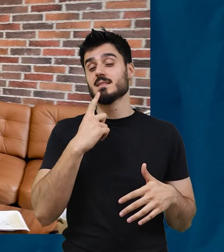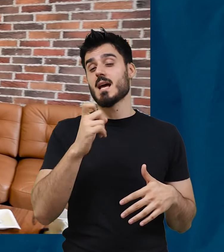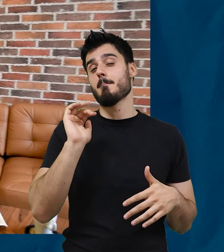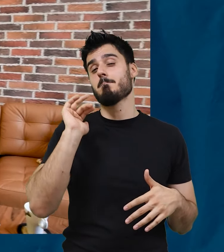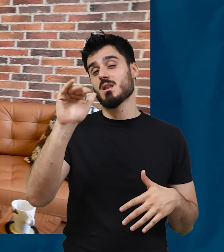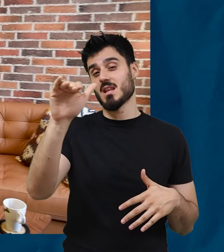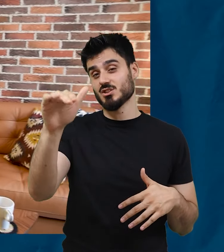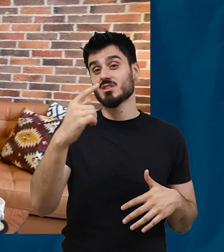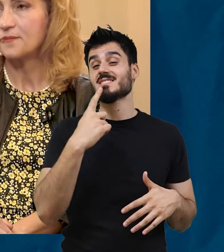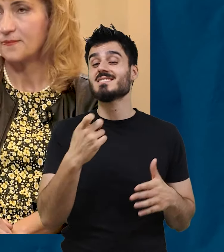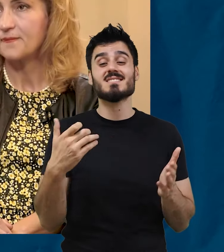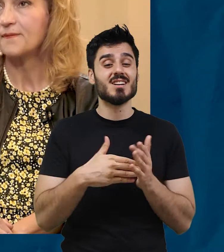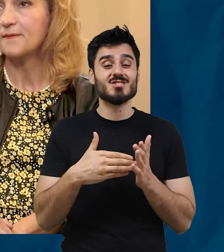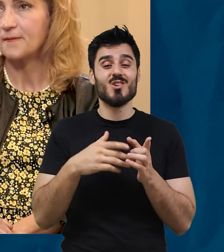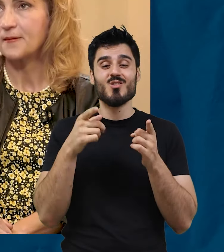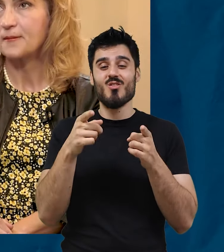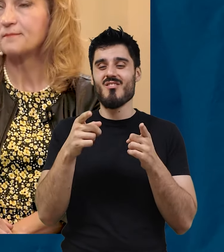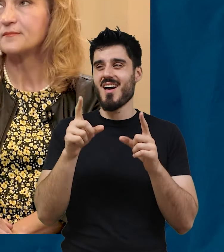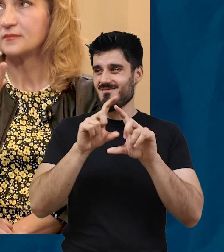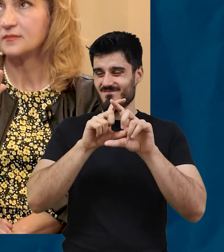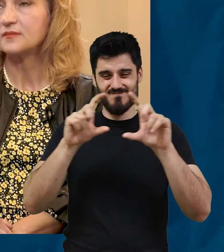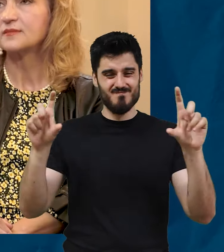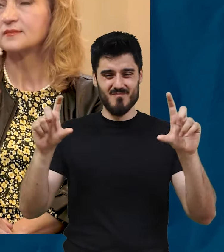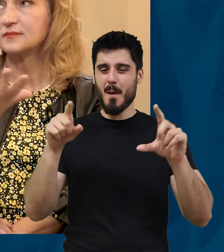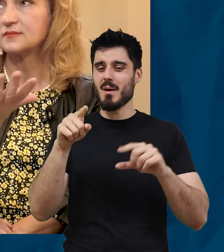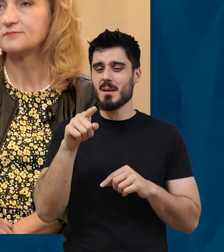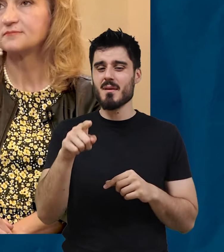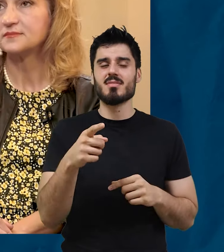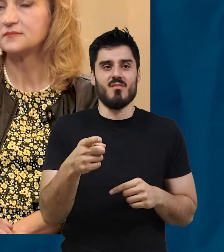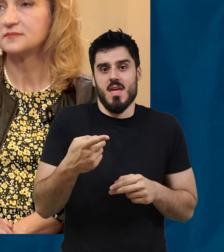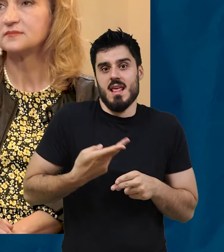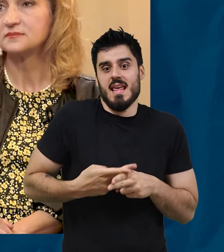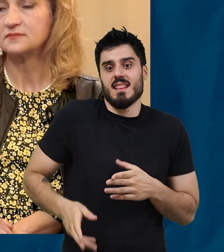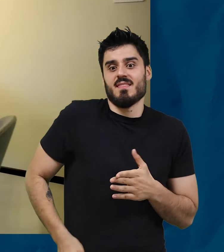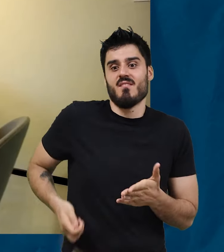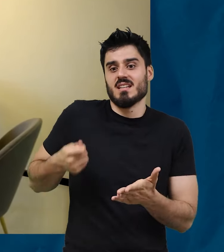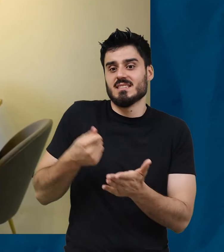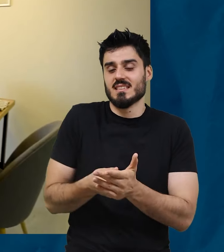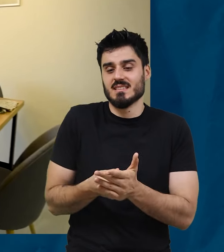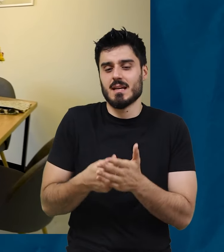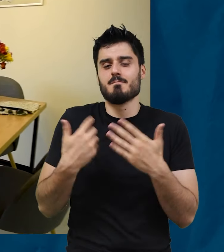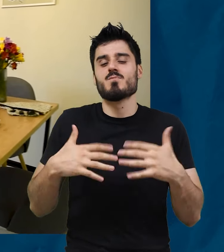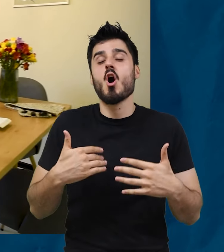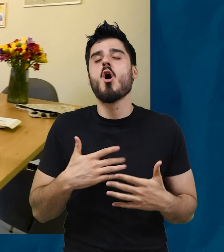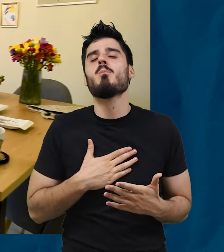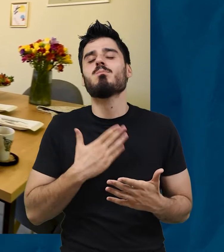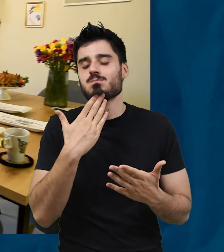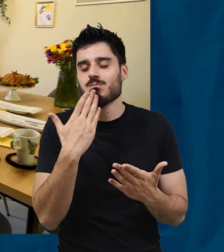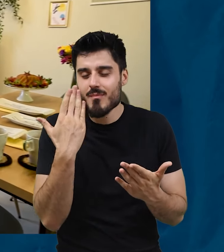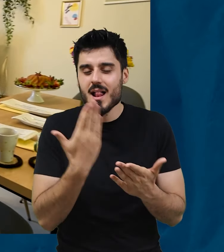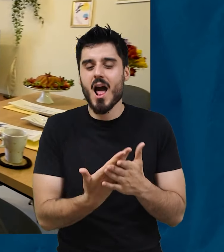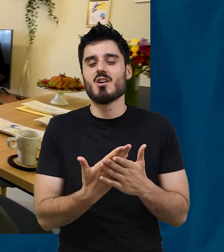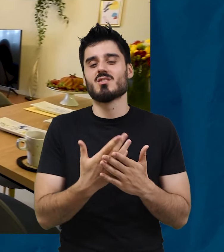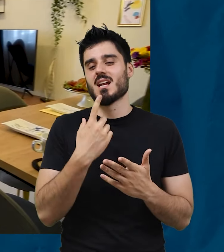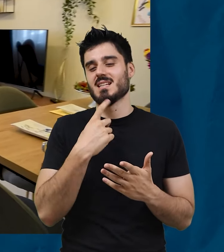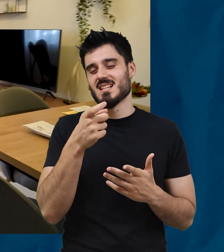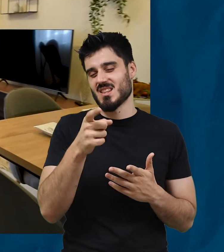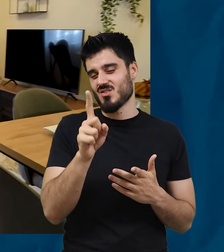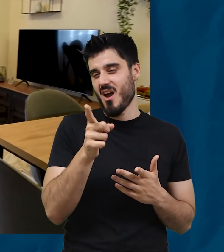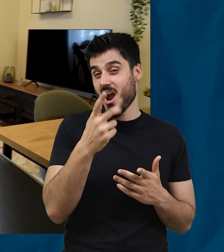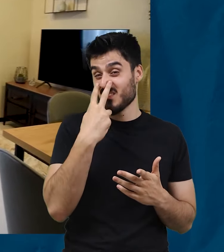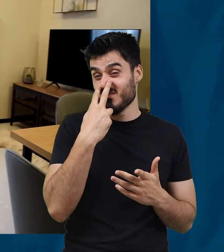защото това жилище специално за нас е инвестиция. Много сме благодарни и много сме доволни от това,